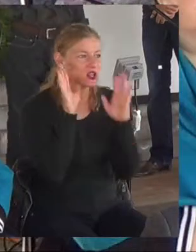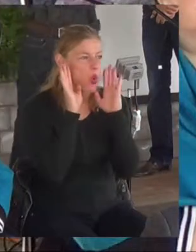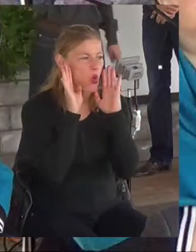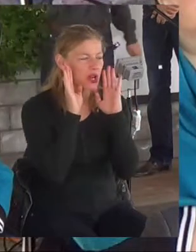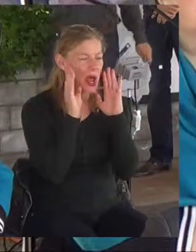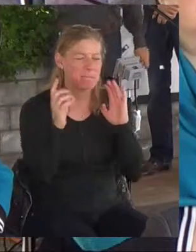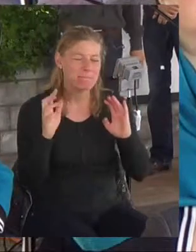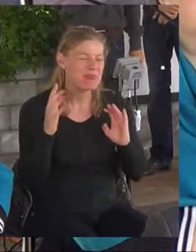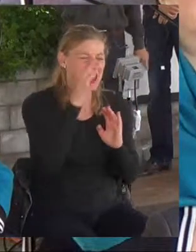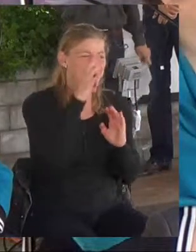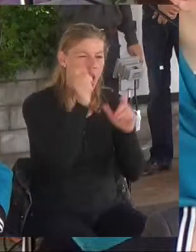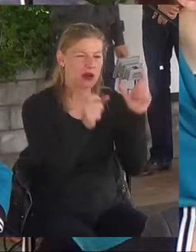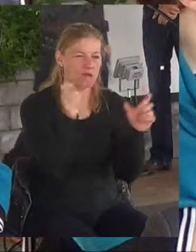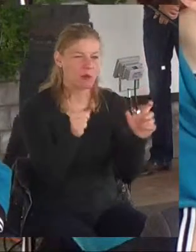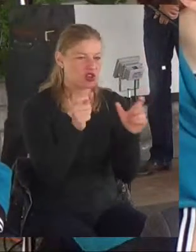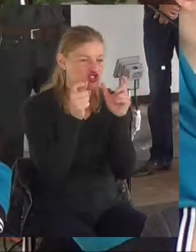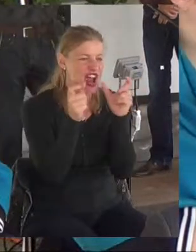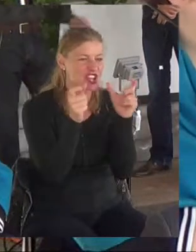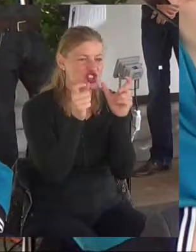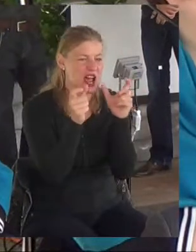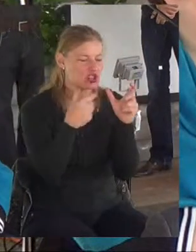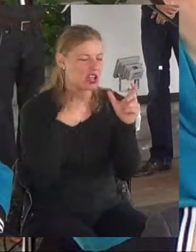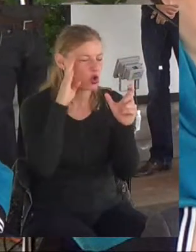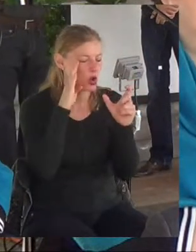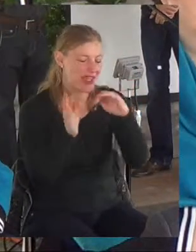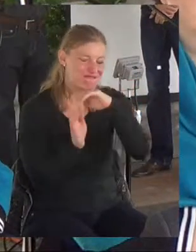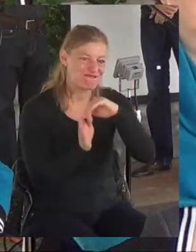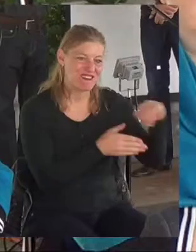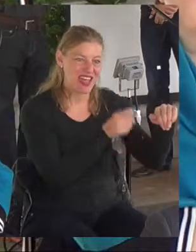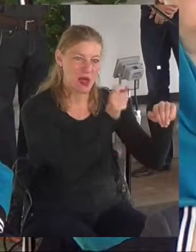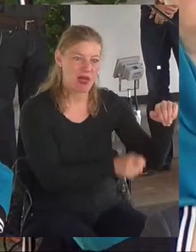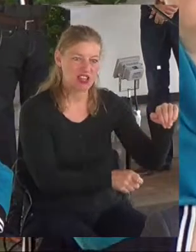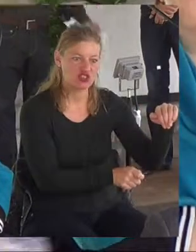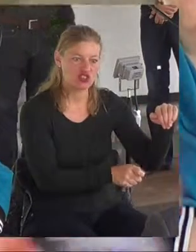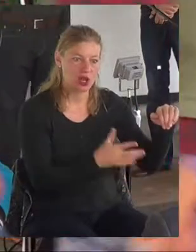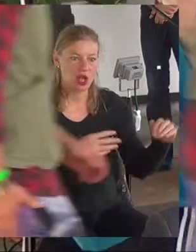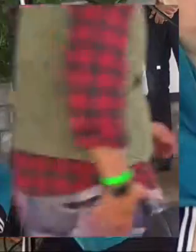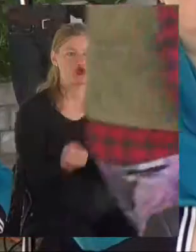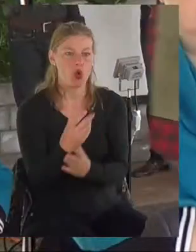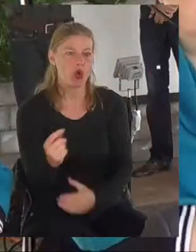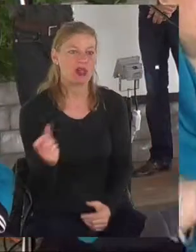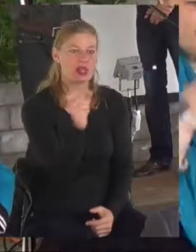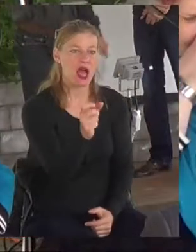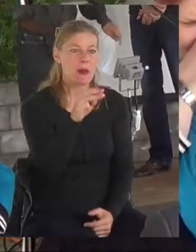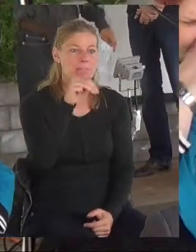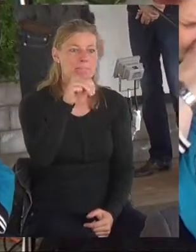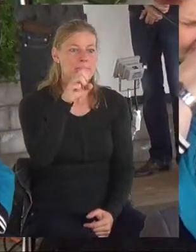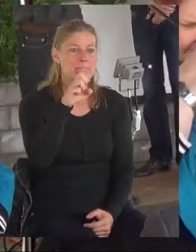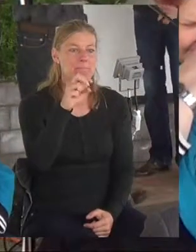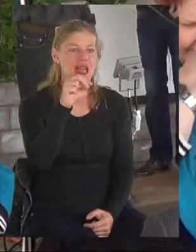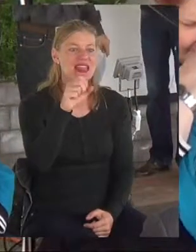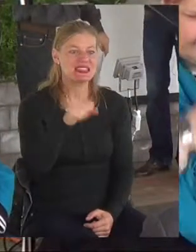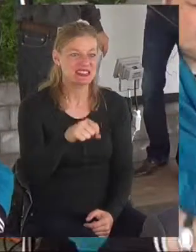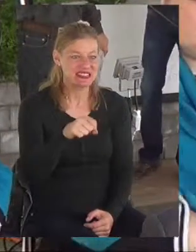schreien. Darum muss es weg. Wir sind neu die Mens und ich bin ein souveräner Mens. Mein Name